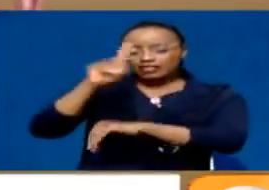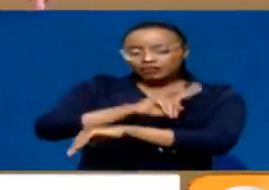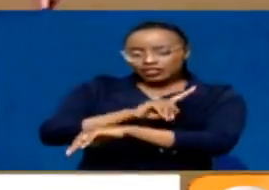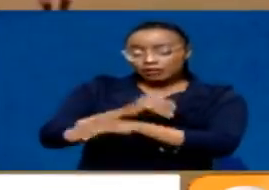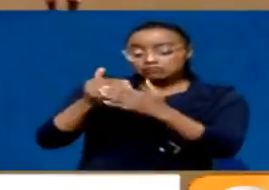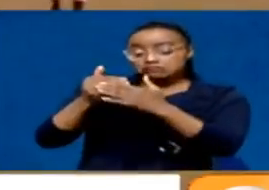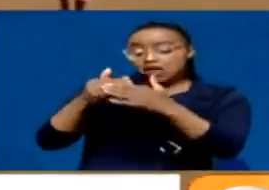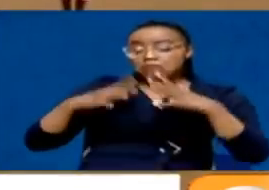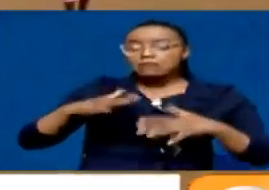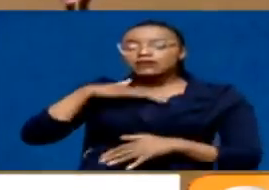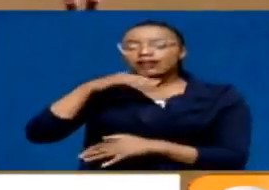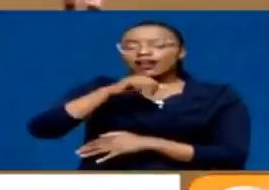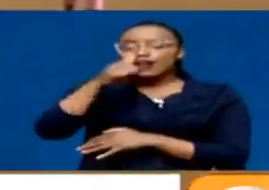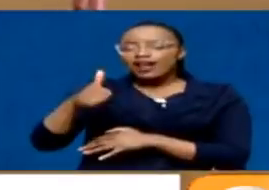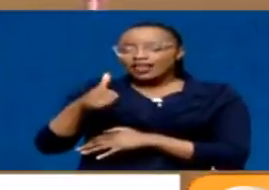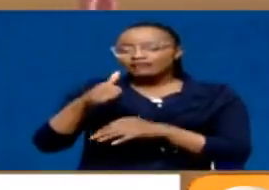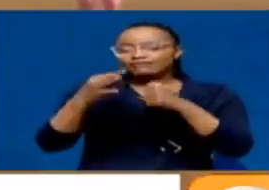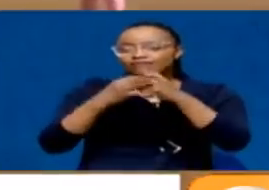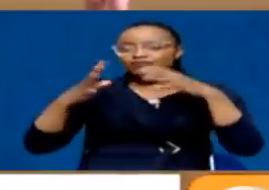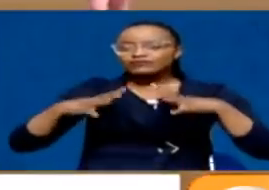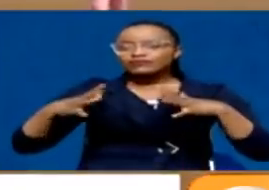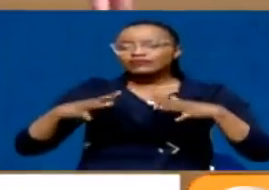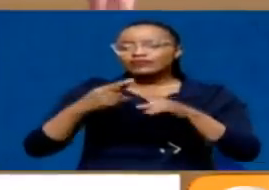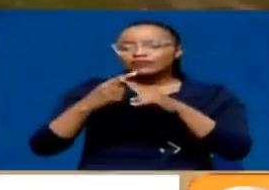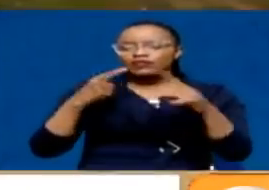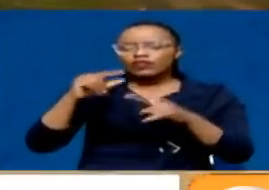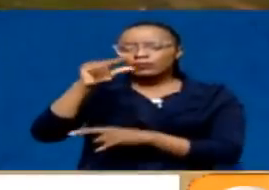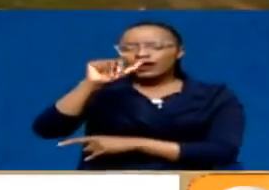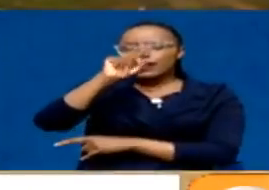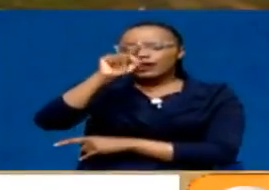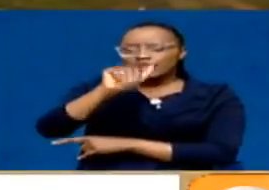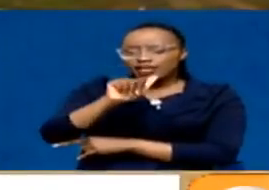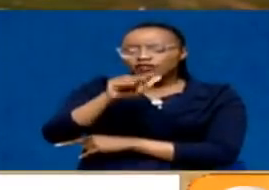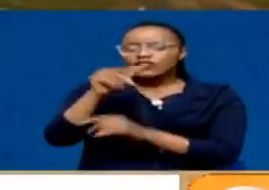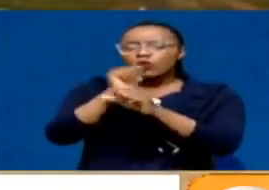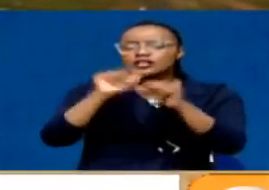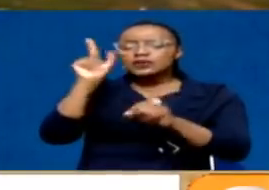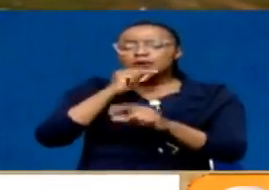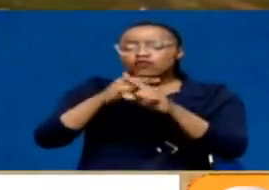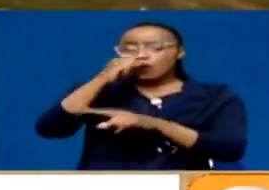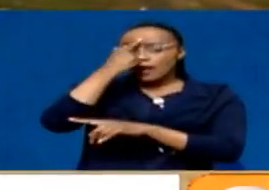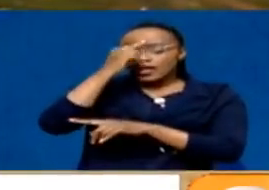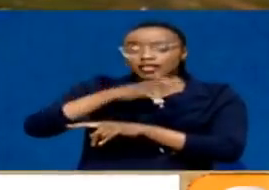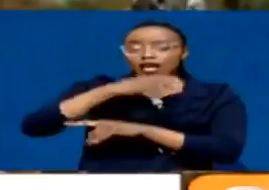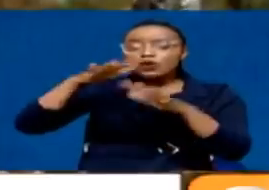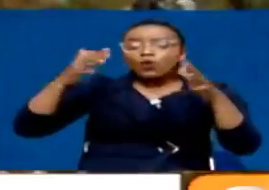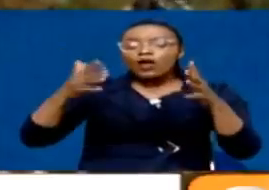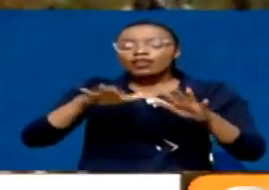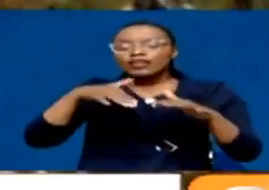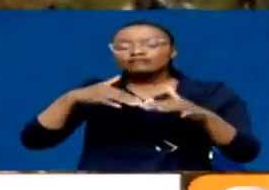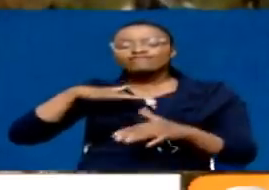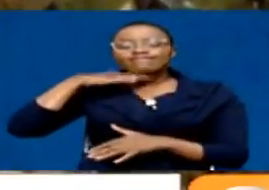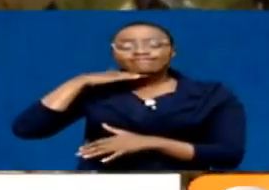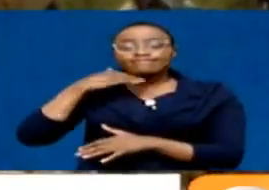saba kufariki na wengine wanane wa asili ya Kingazija kuokolewa katika bahari Hindi walikozama kwa